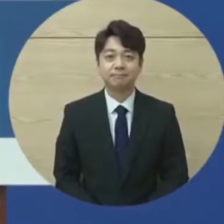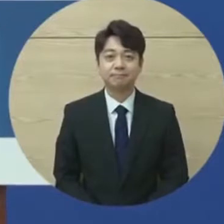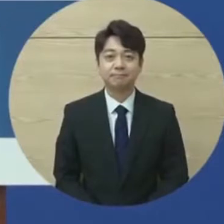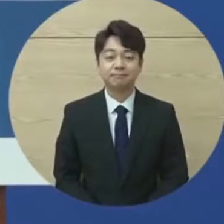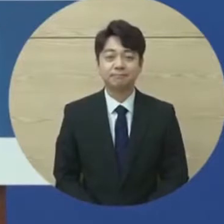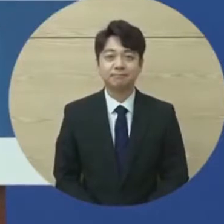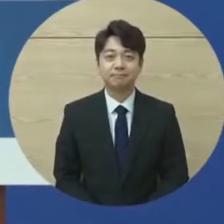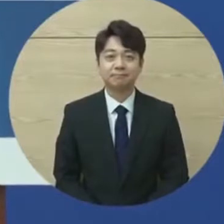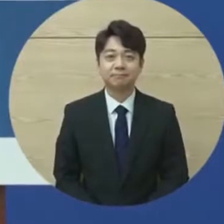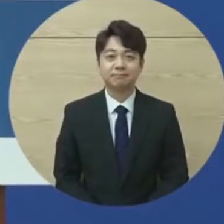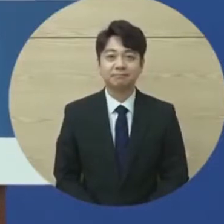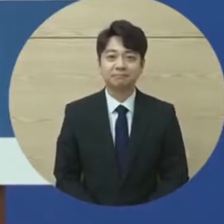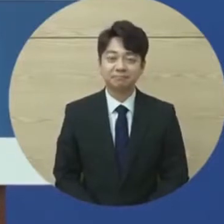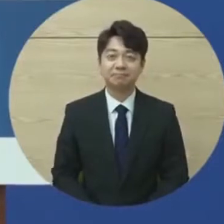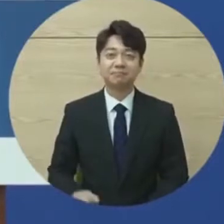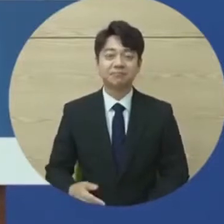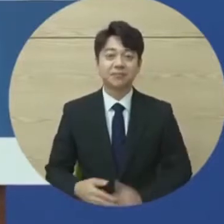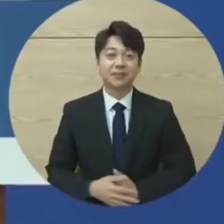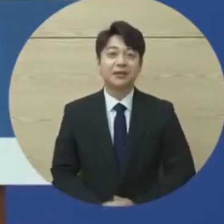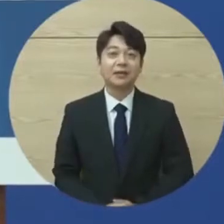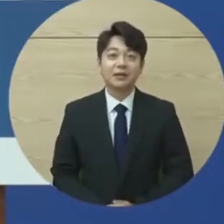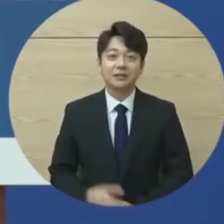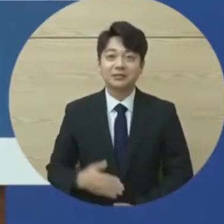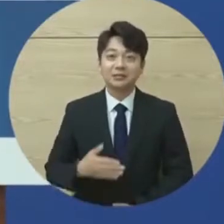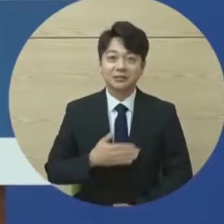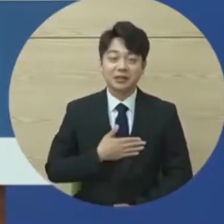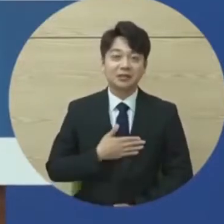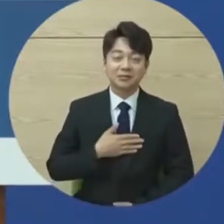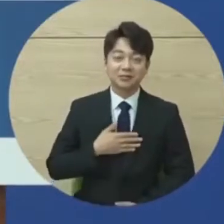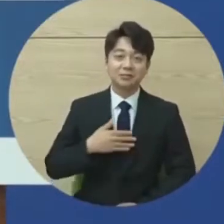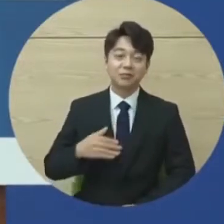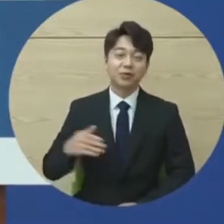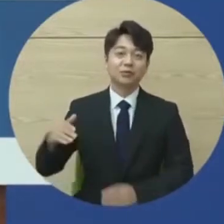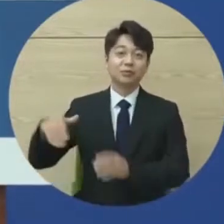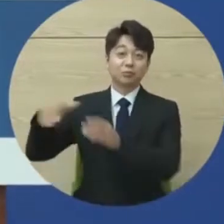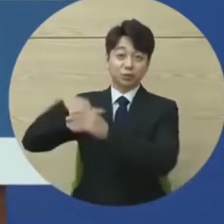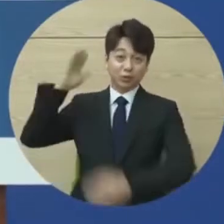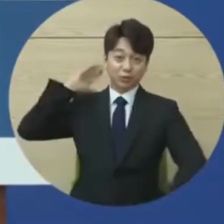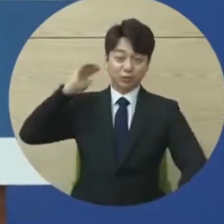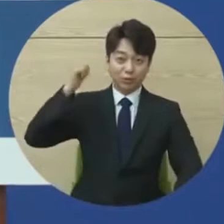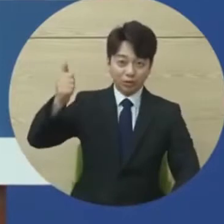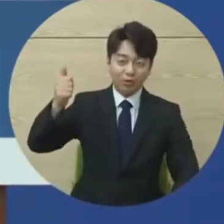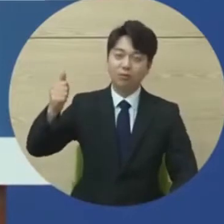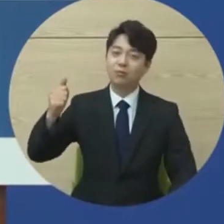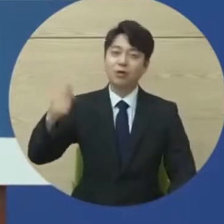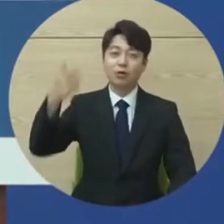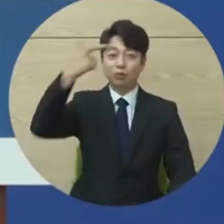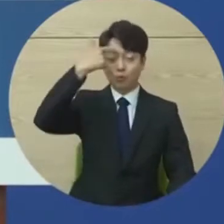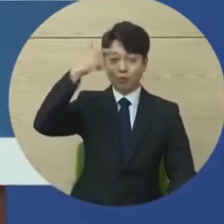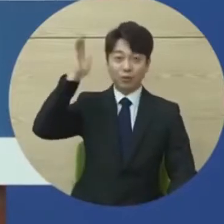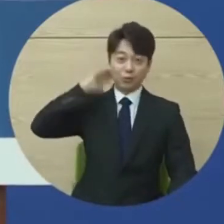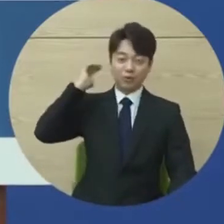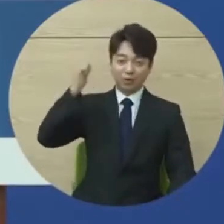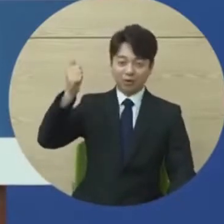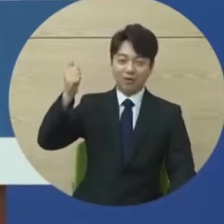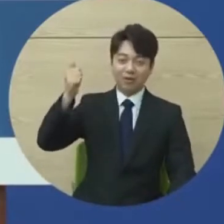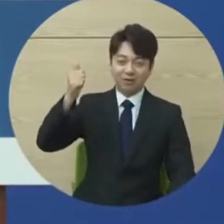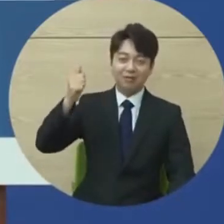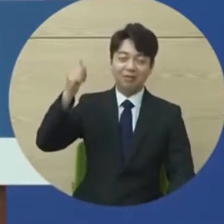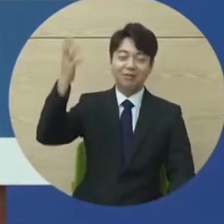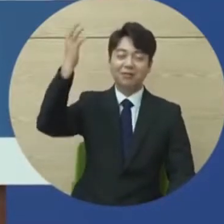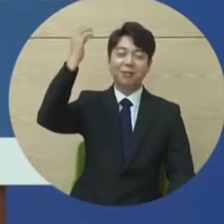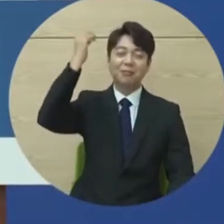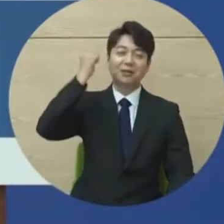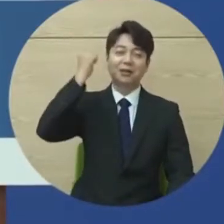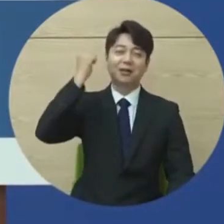나는 거기에 없을 것 같아요 라고 말하던 우리의 대통령 노무현이 생각납니다. 서면시장에서 부산